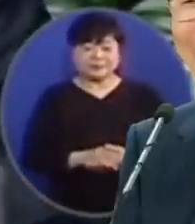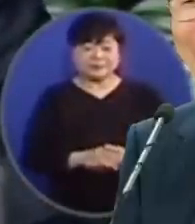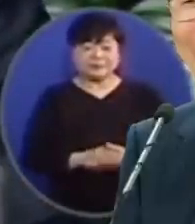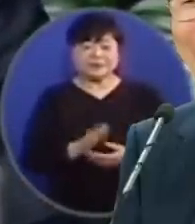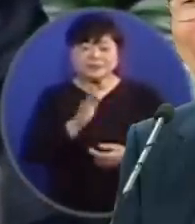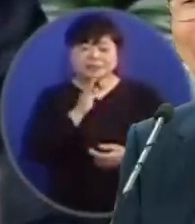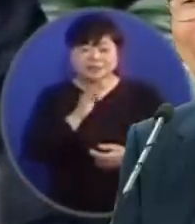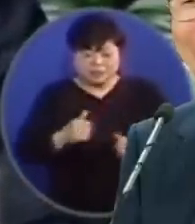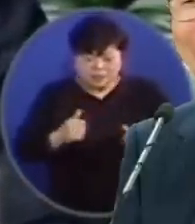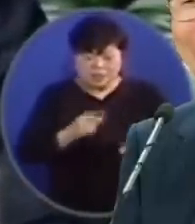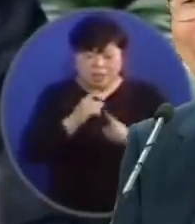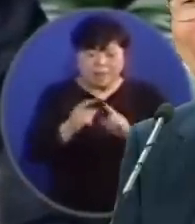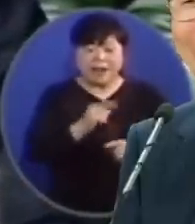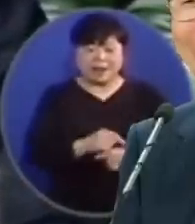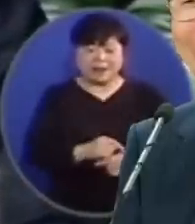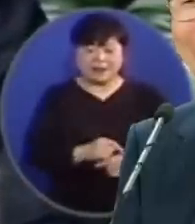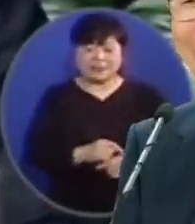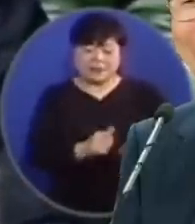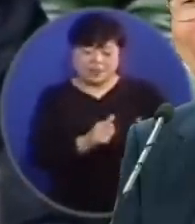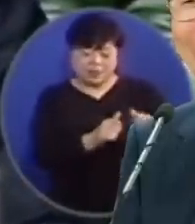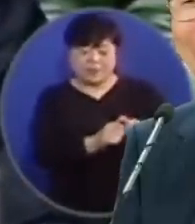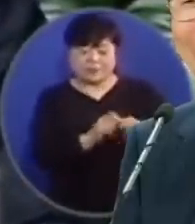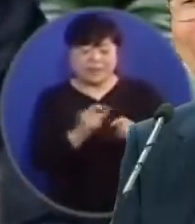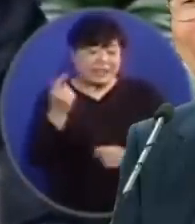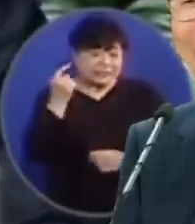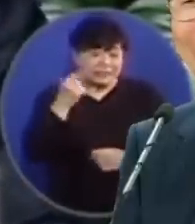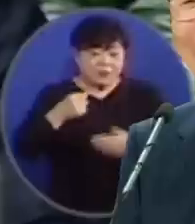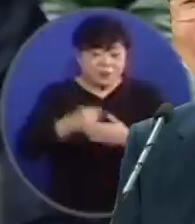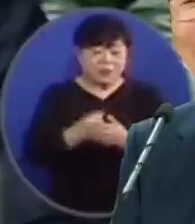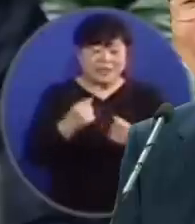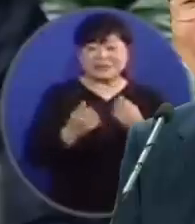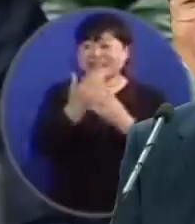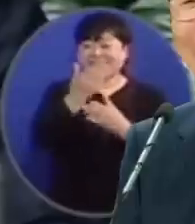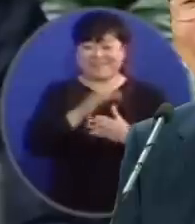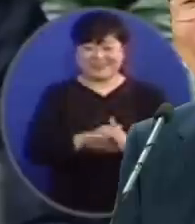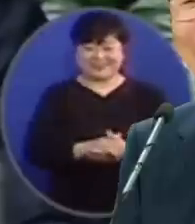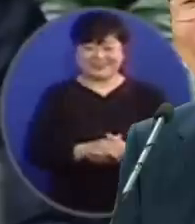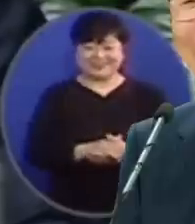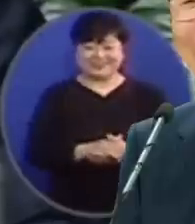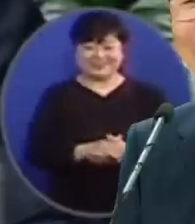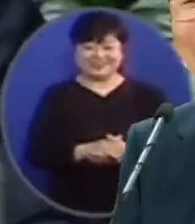긍정적이고 적극적인 말을 하는 사람이 곁에 있어 그 말만 들어도 용기와 힘이 생기는데요.